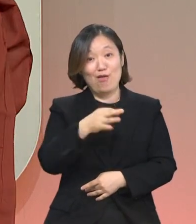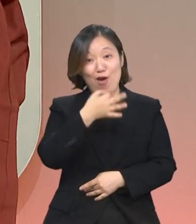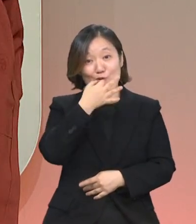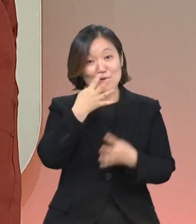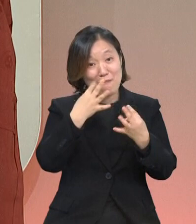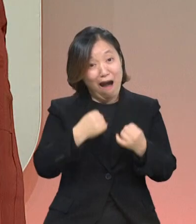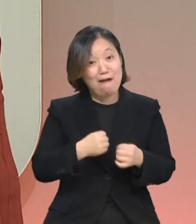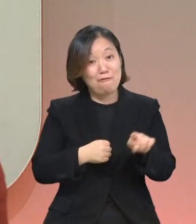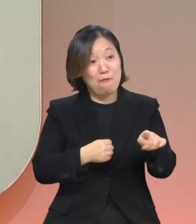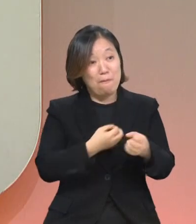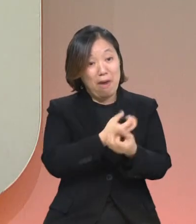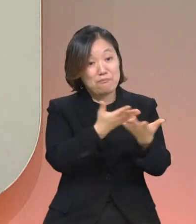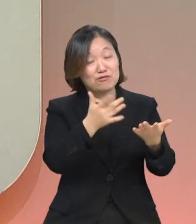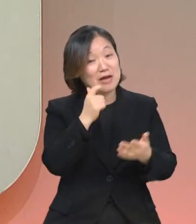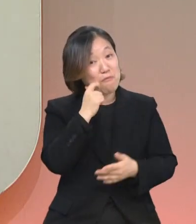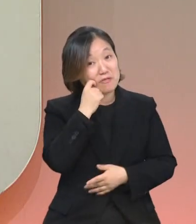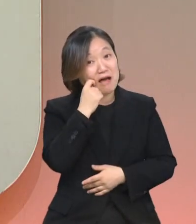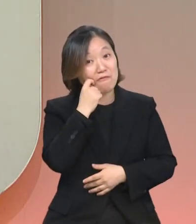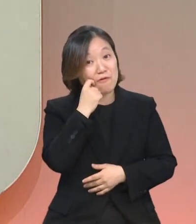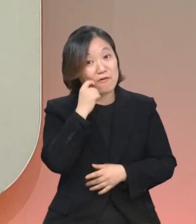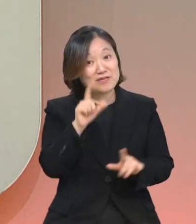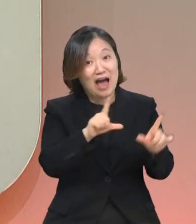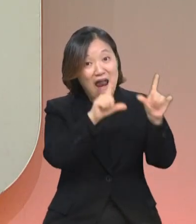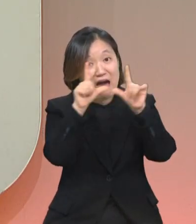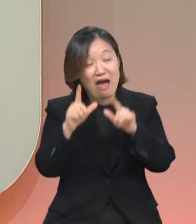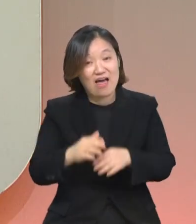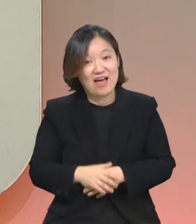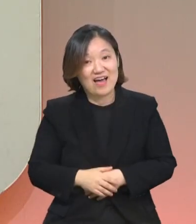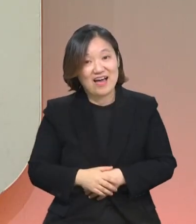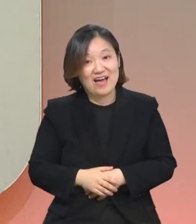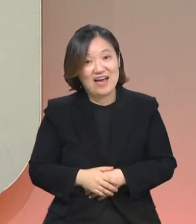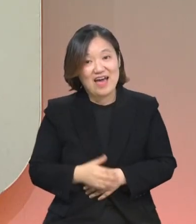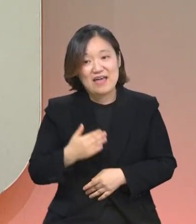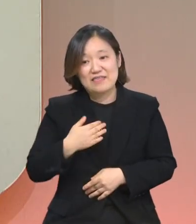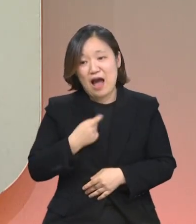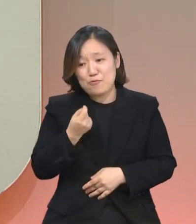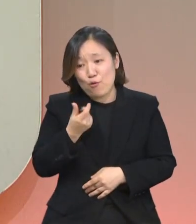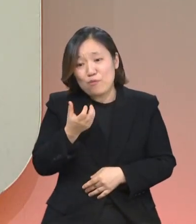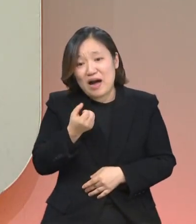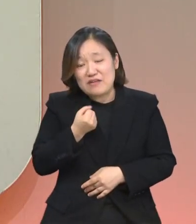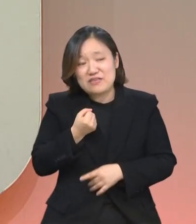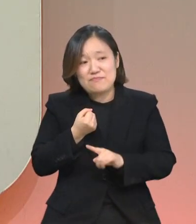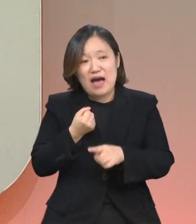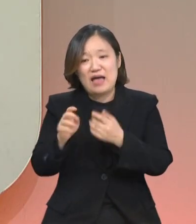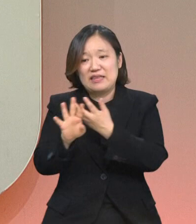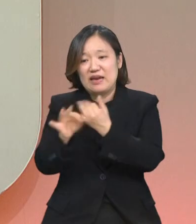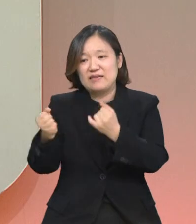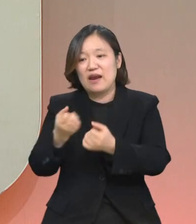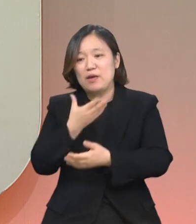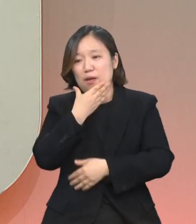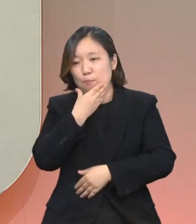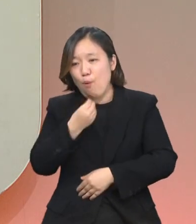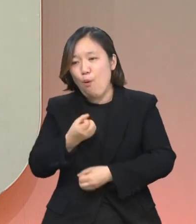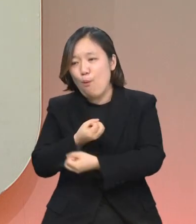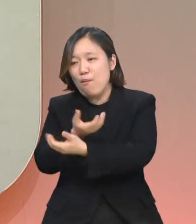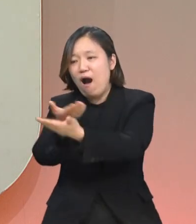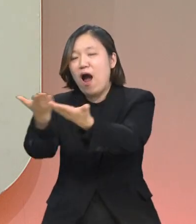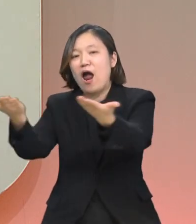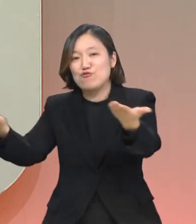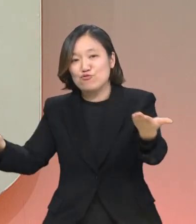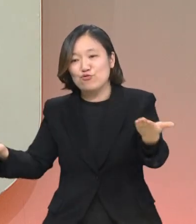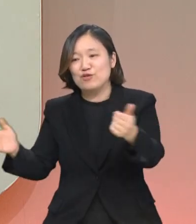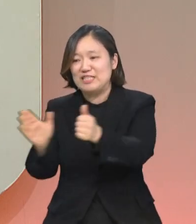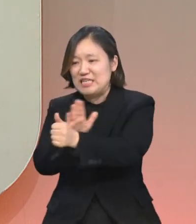아니면 조금 이렇게 부족하면 부족한 대로 조금이라도 이렇게 덕을 베풀고 그렇게 친절하게